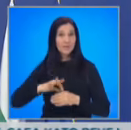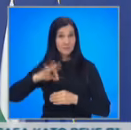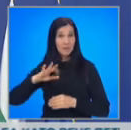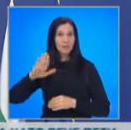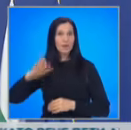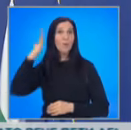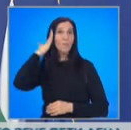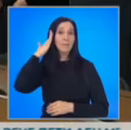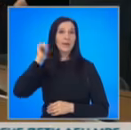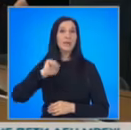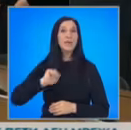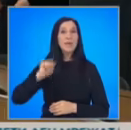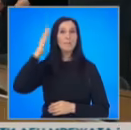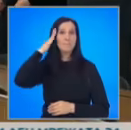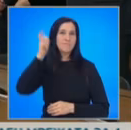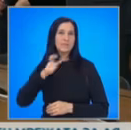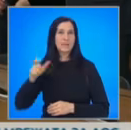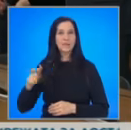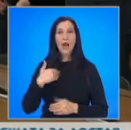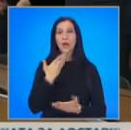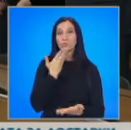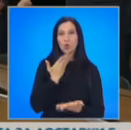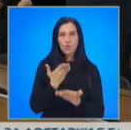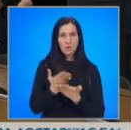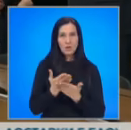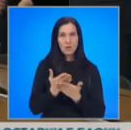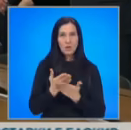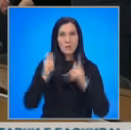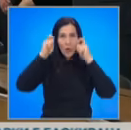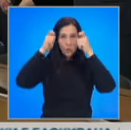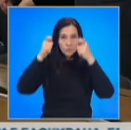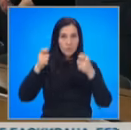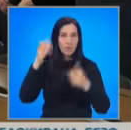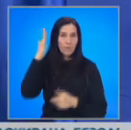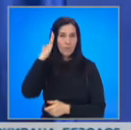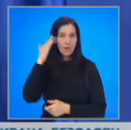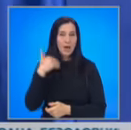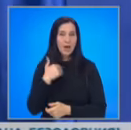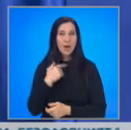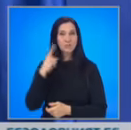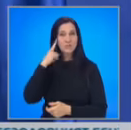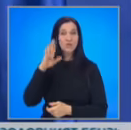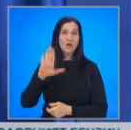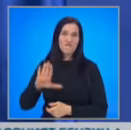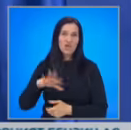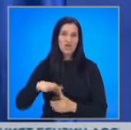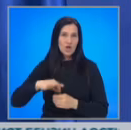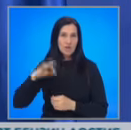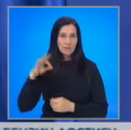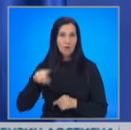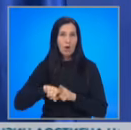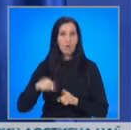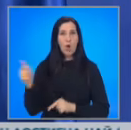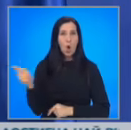него премиер и министри. Аз благодаря, господин премиер. Аз мисля, че вашия избор като